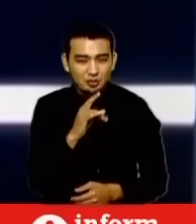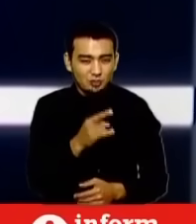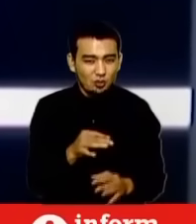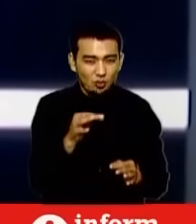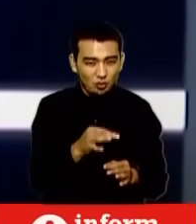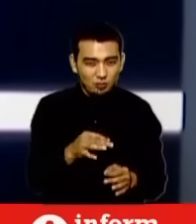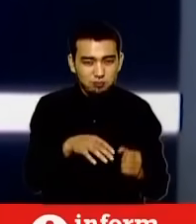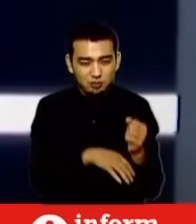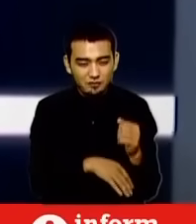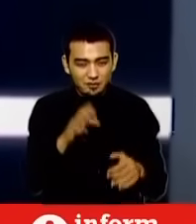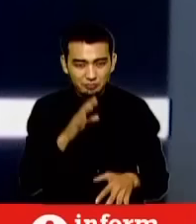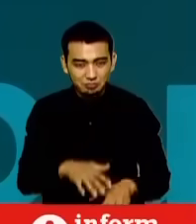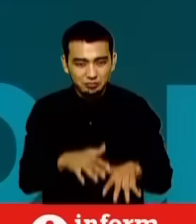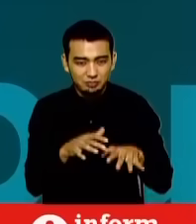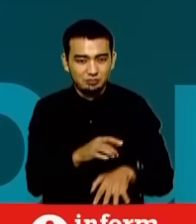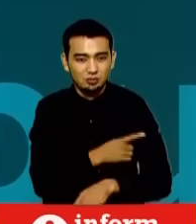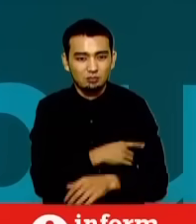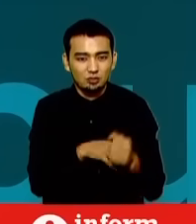жауыннан соң су басып қалған.